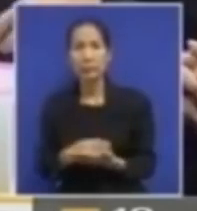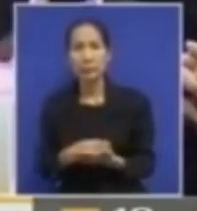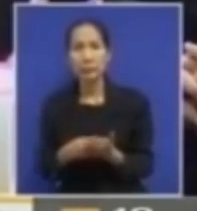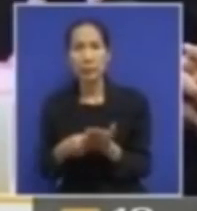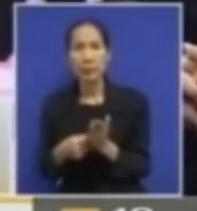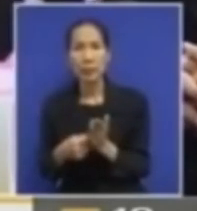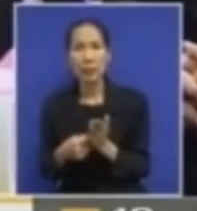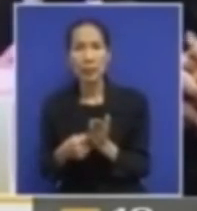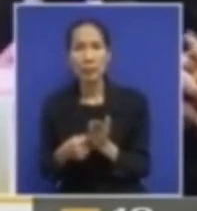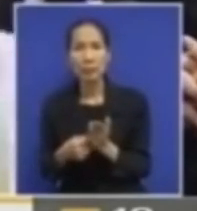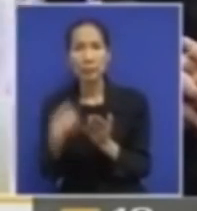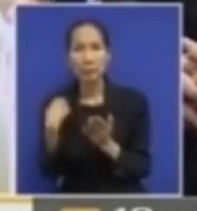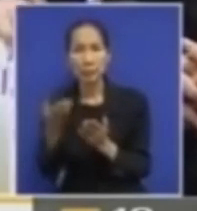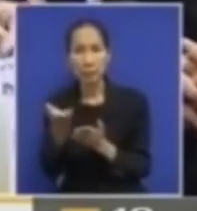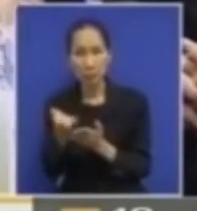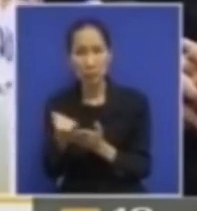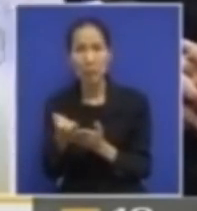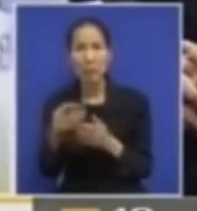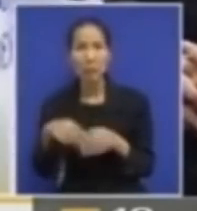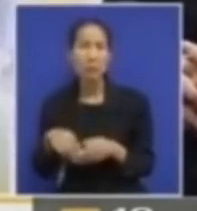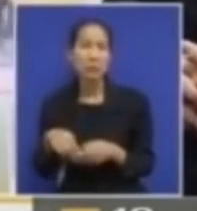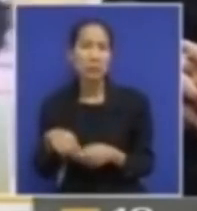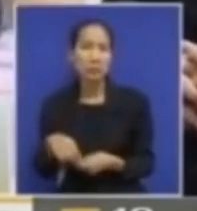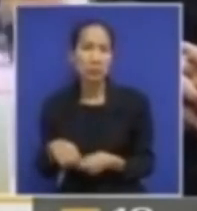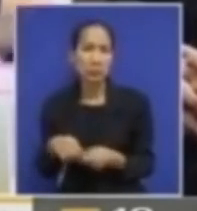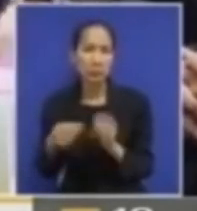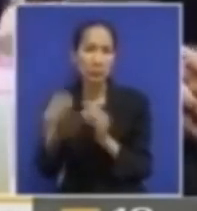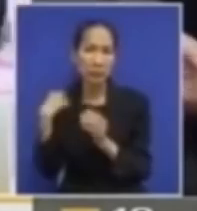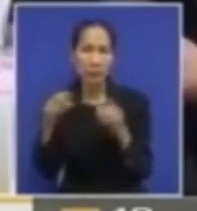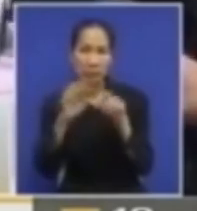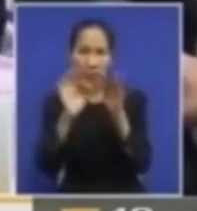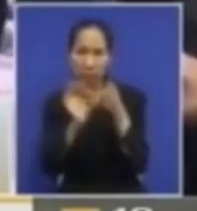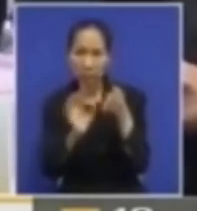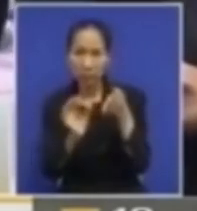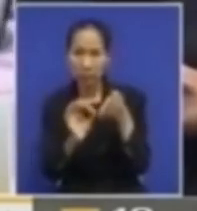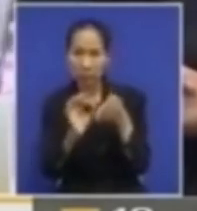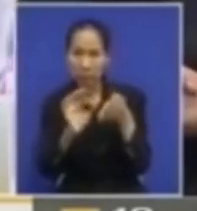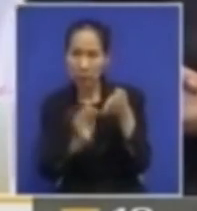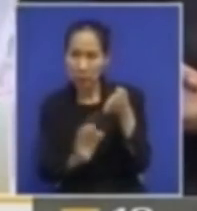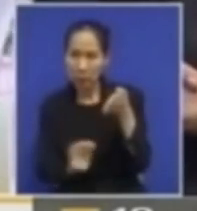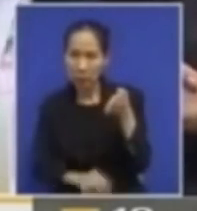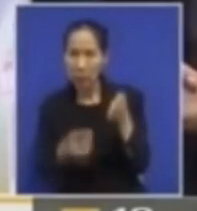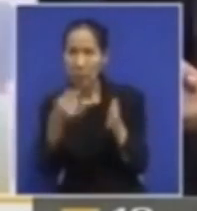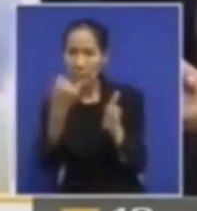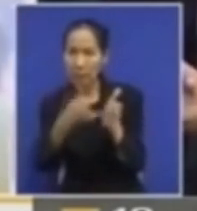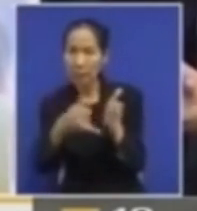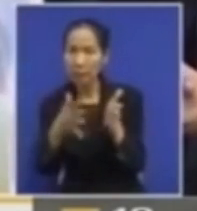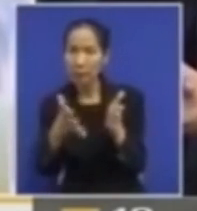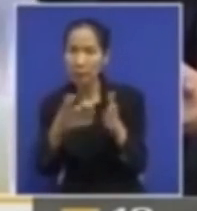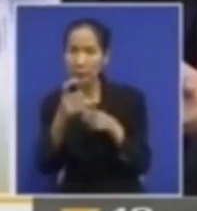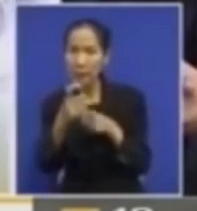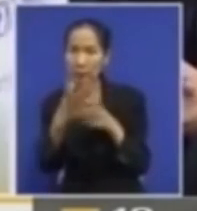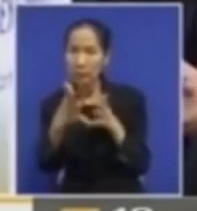ปรับพร้อมกับคณะขออนุญาตผมตรวจสอบแล้วข้อความตรงนี้ไม่ได้มีพิษมีภัยแต่ใดๆเขียนจากขออนุ